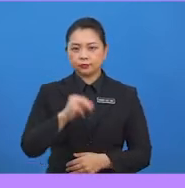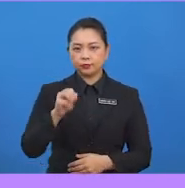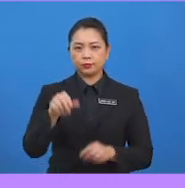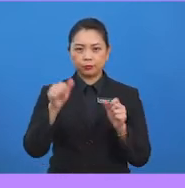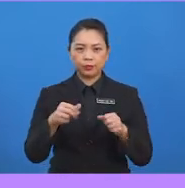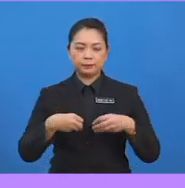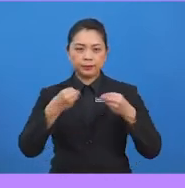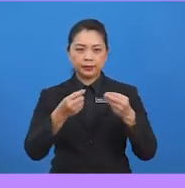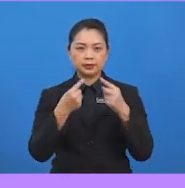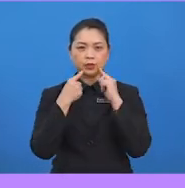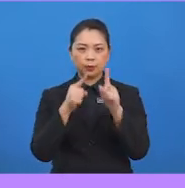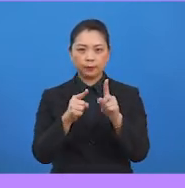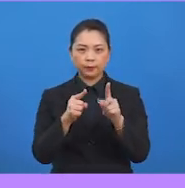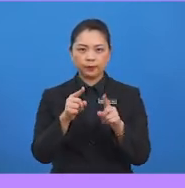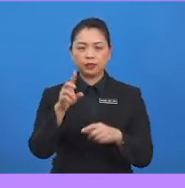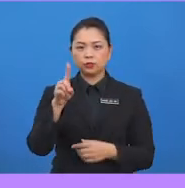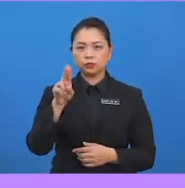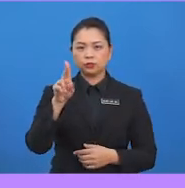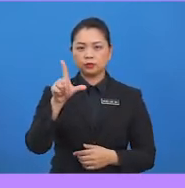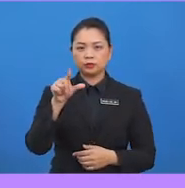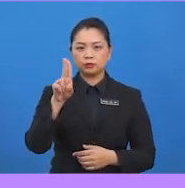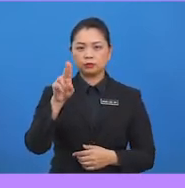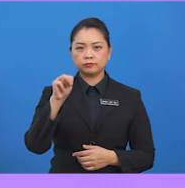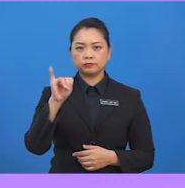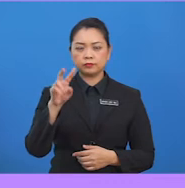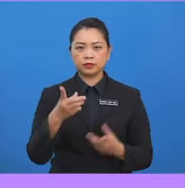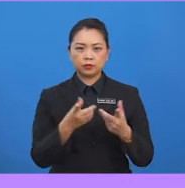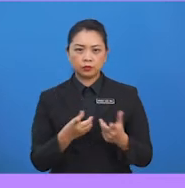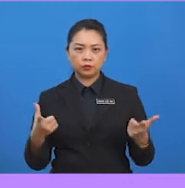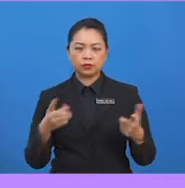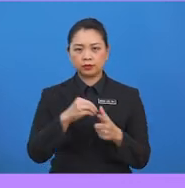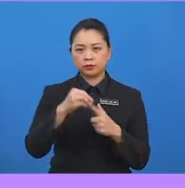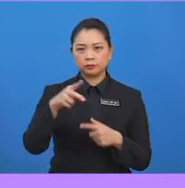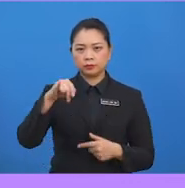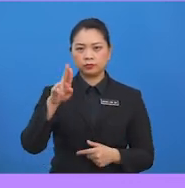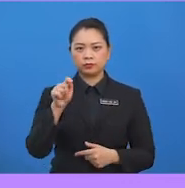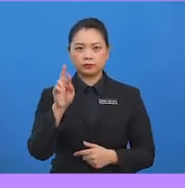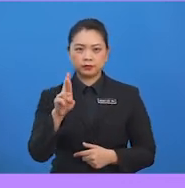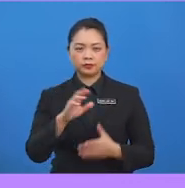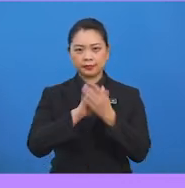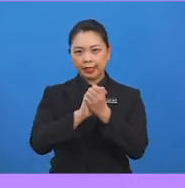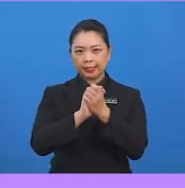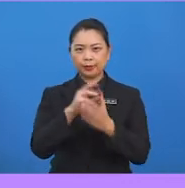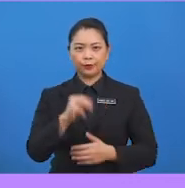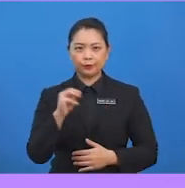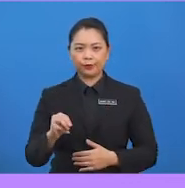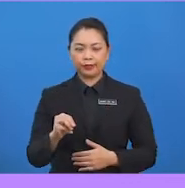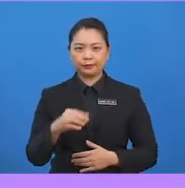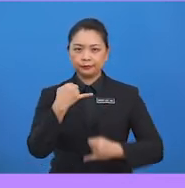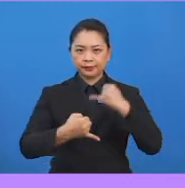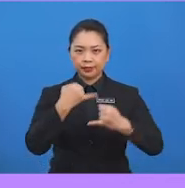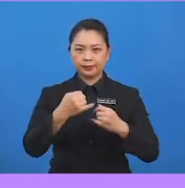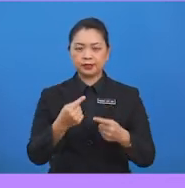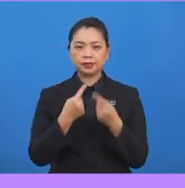memberi jawapan seperti duralumin, loyang ataupun pewter. Tahniah, murid-murid